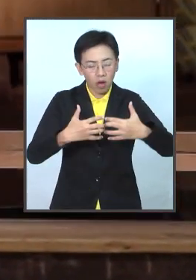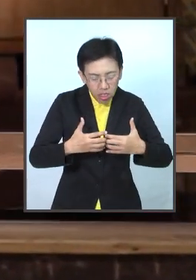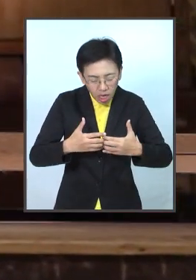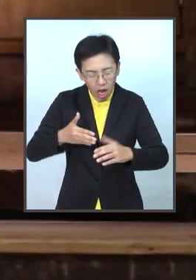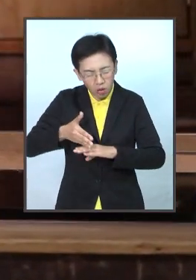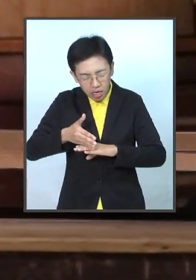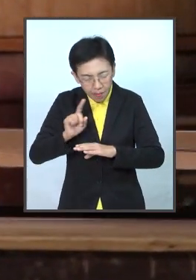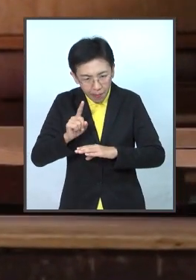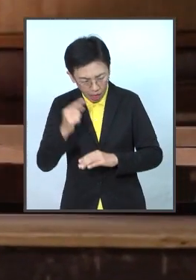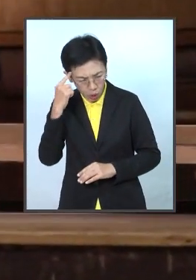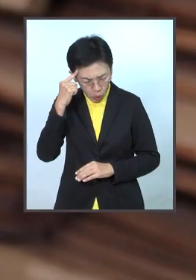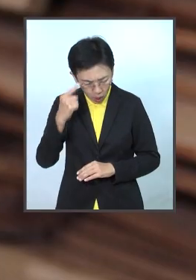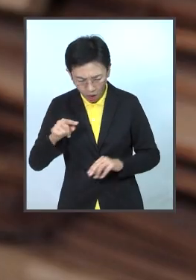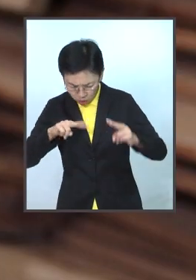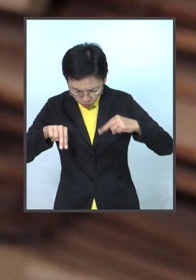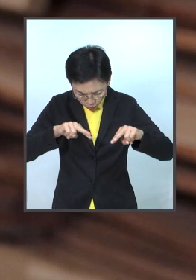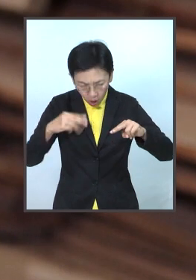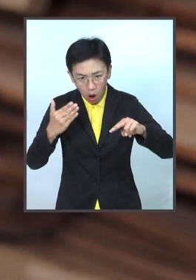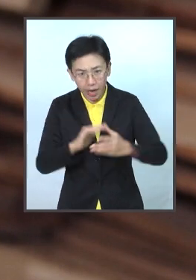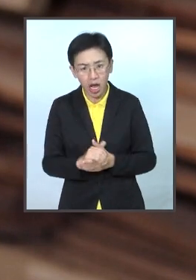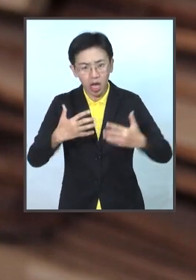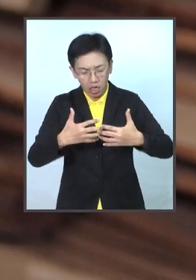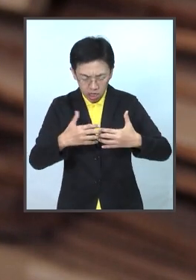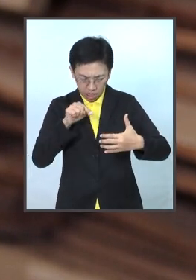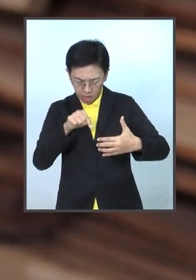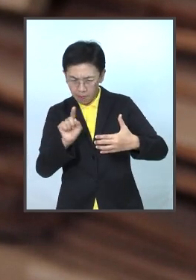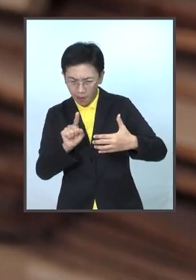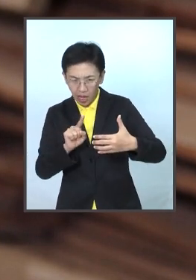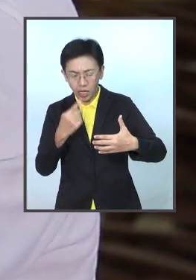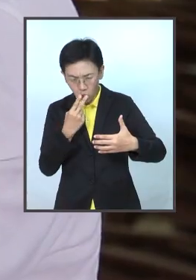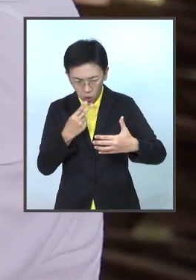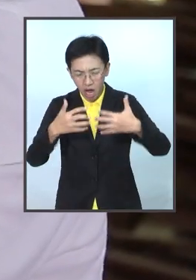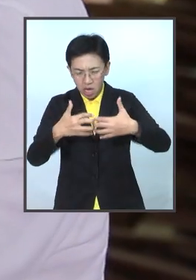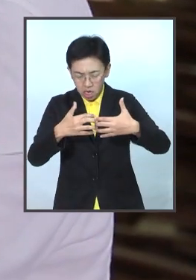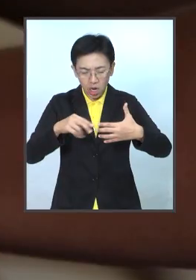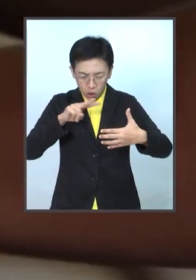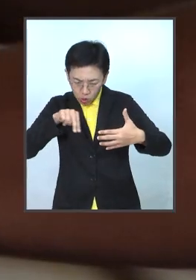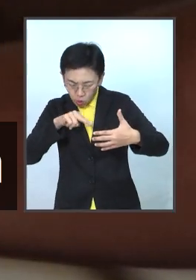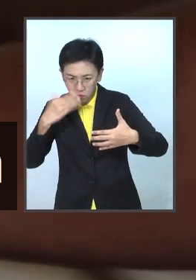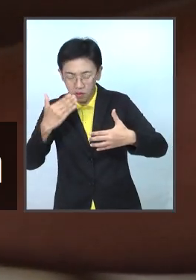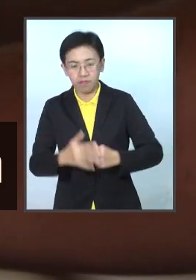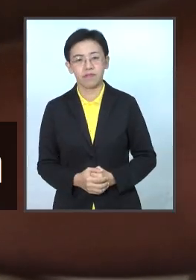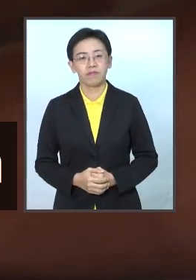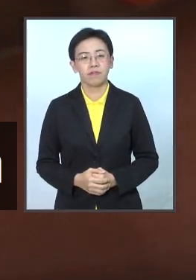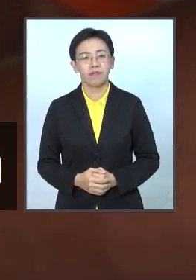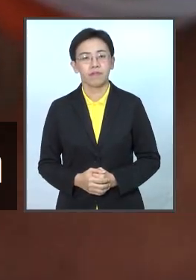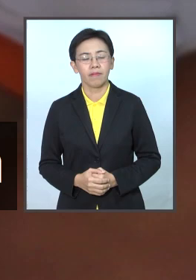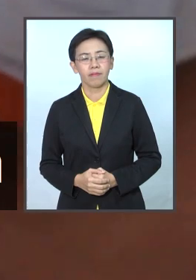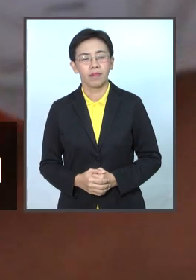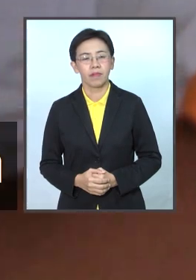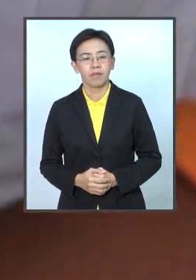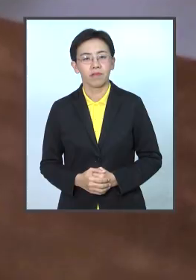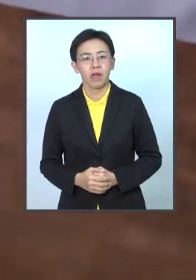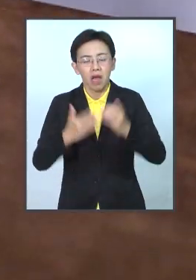หร่แล้วเราจะเข้าไปหาเครื่องได้เท่าไหร่เงี้ยครับเราต้องเช็คเครื่องตรวจเครื่องก่อน พวกตาบอดเขาจะละเอียดกว่